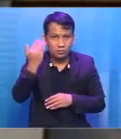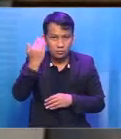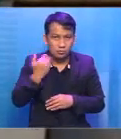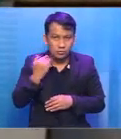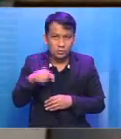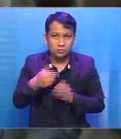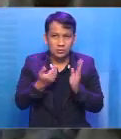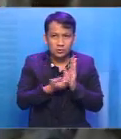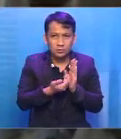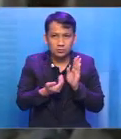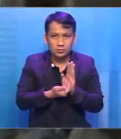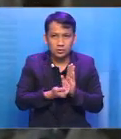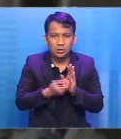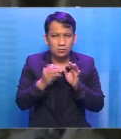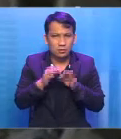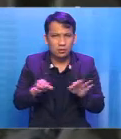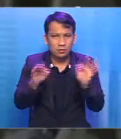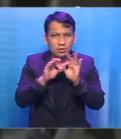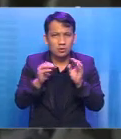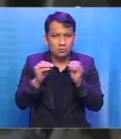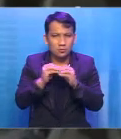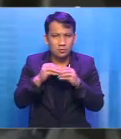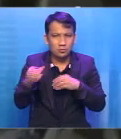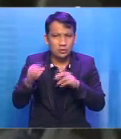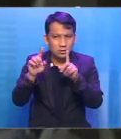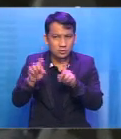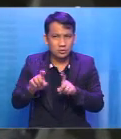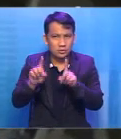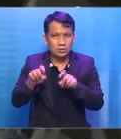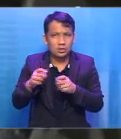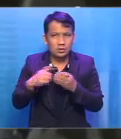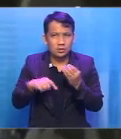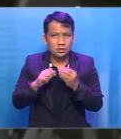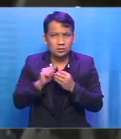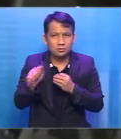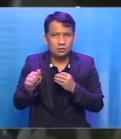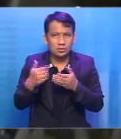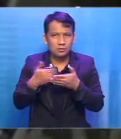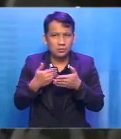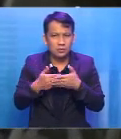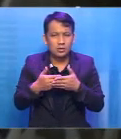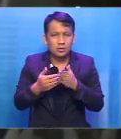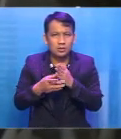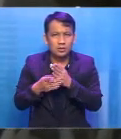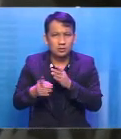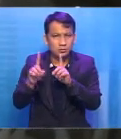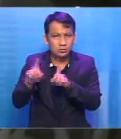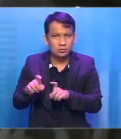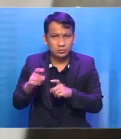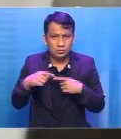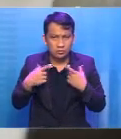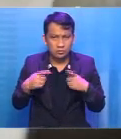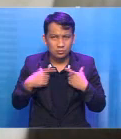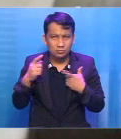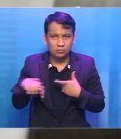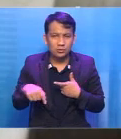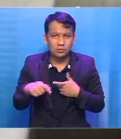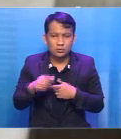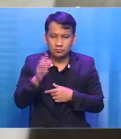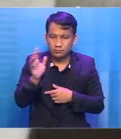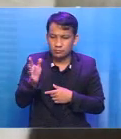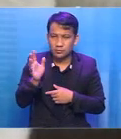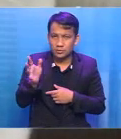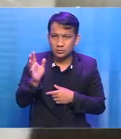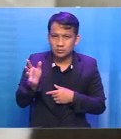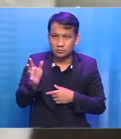kanilang ebidensya, kaya kailangan pang tapusin ang clinical trials. Patapos naman na ang clinical trials sa Laguna. Higit 50